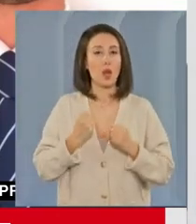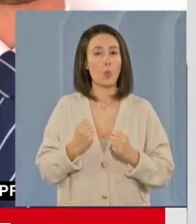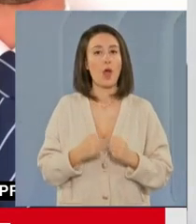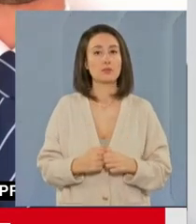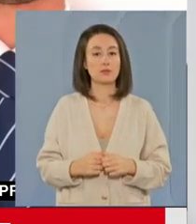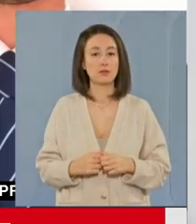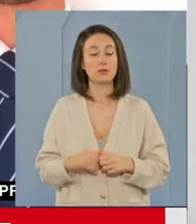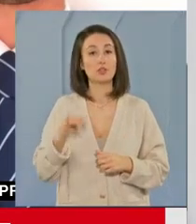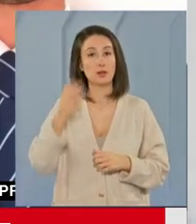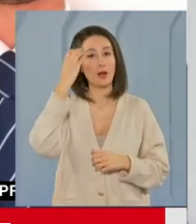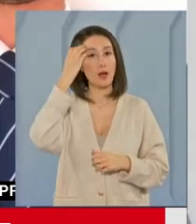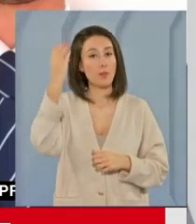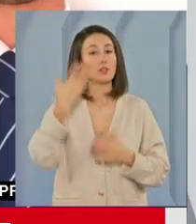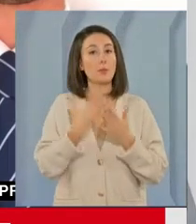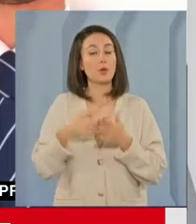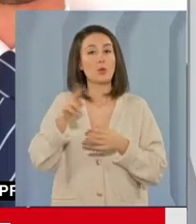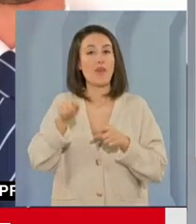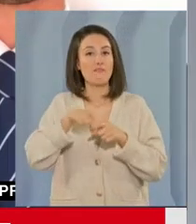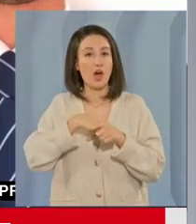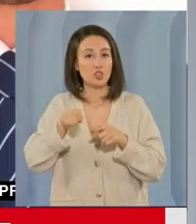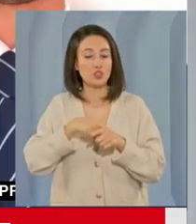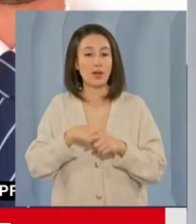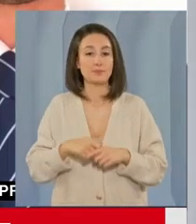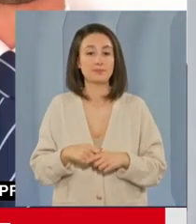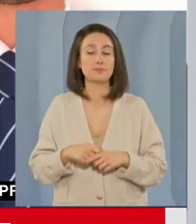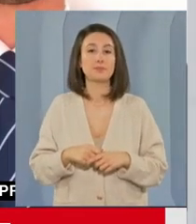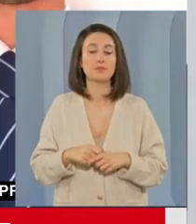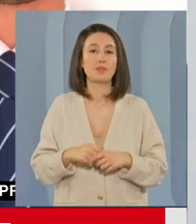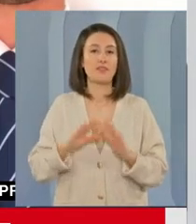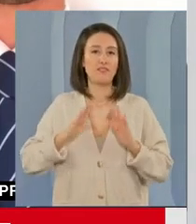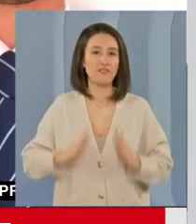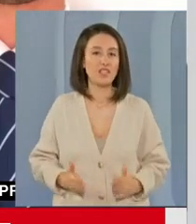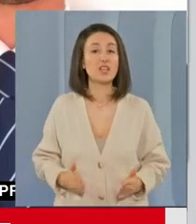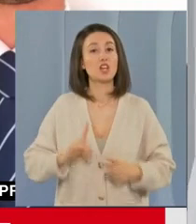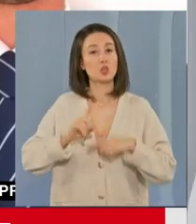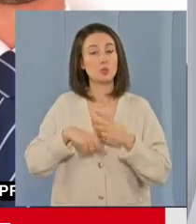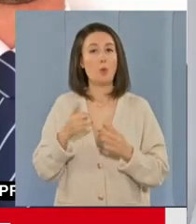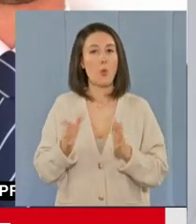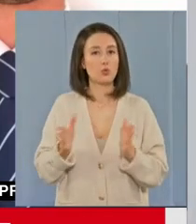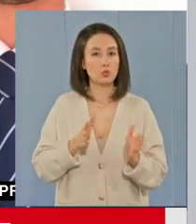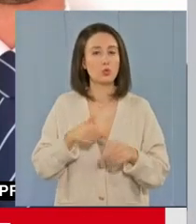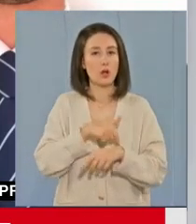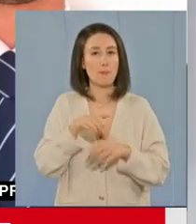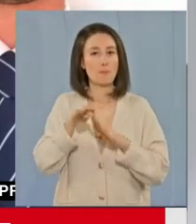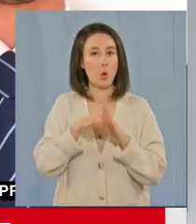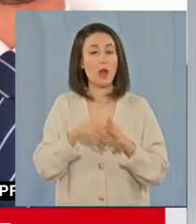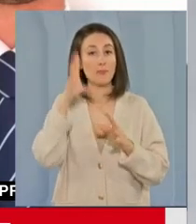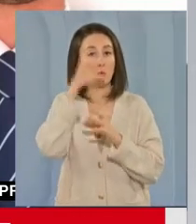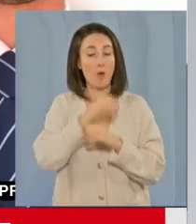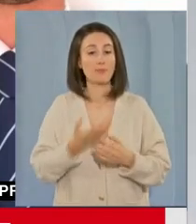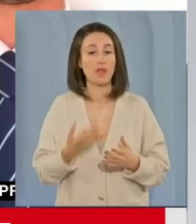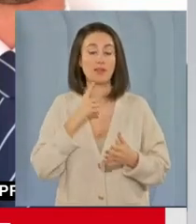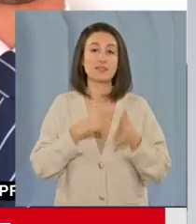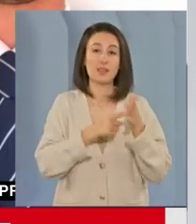inclusiv capacitatea de refacere fizică până la urmă după o tură de noapte, spre exemplu, pentru